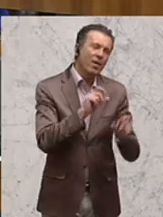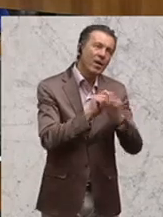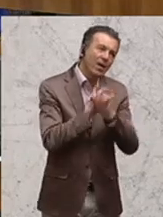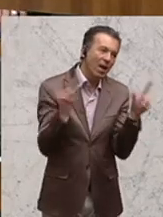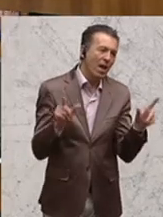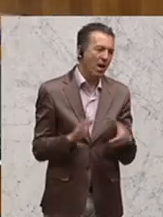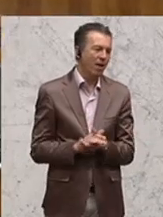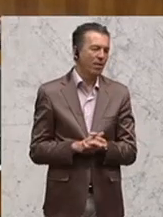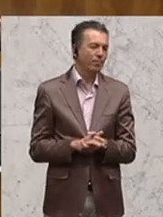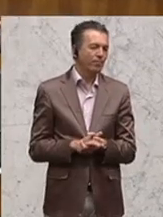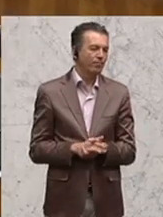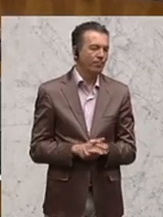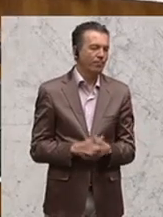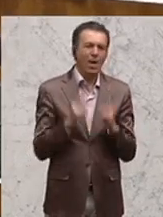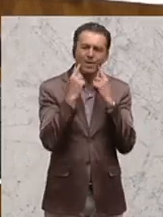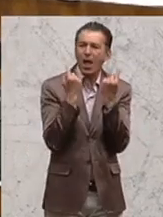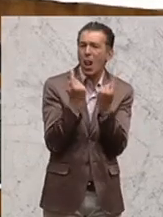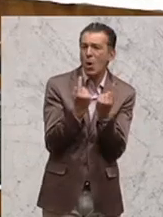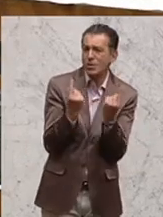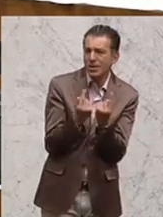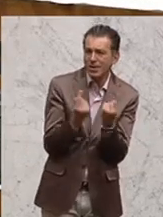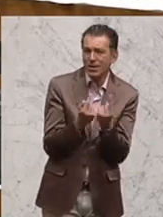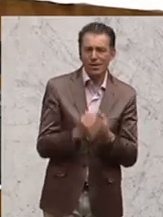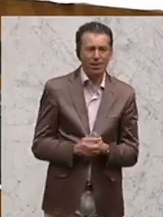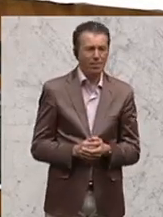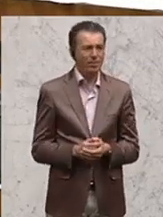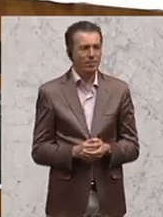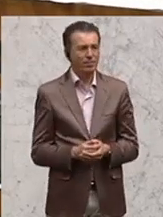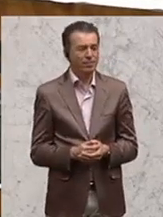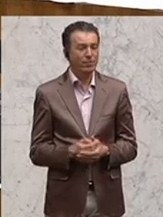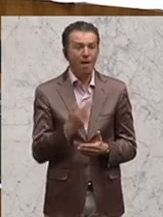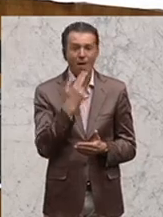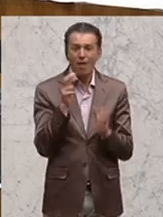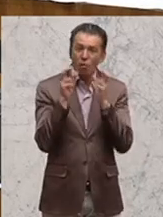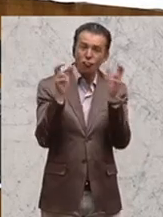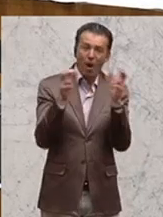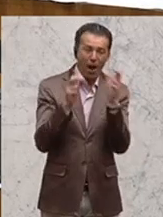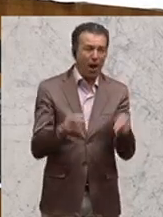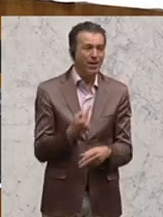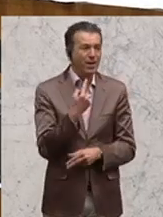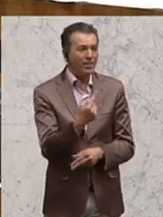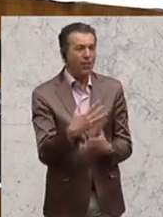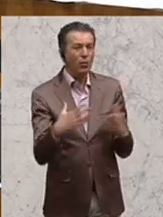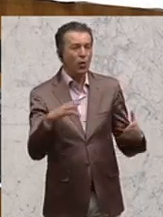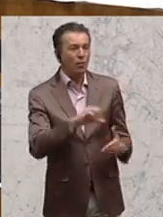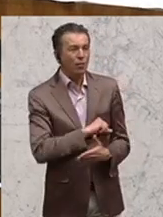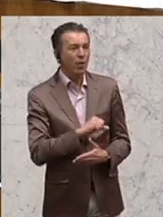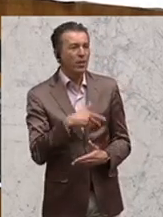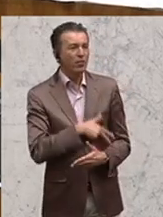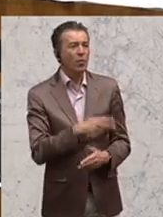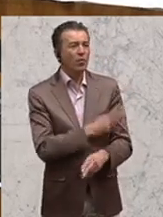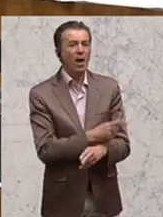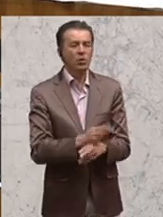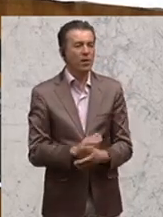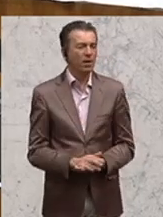Ja? Ich finde das lustig, dass diejenigen am lautesten schreien, die zu den größten Profiteuren des